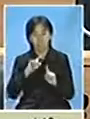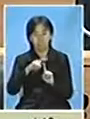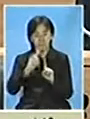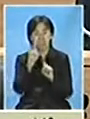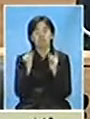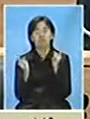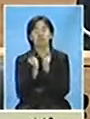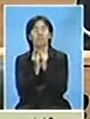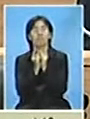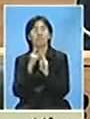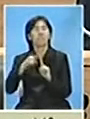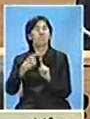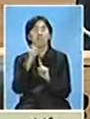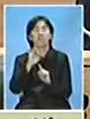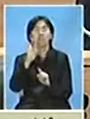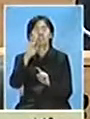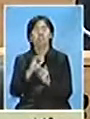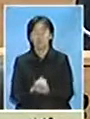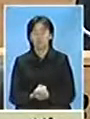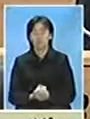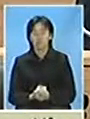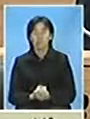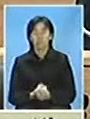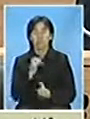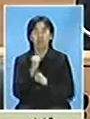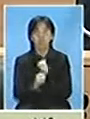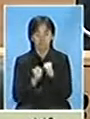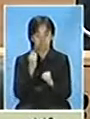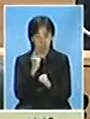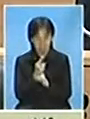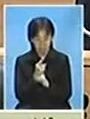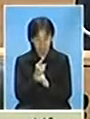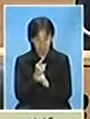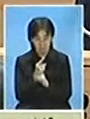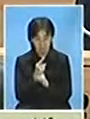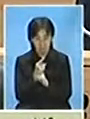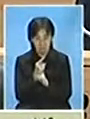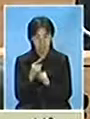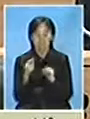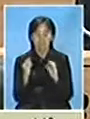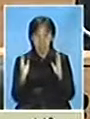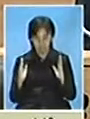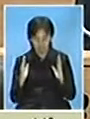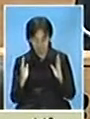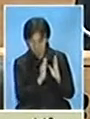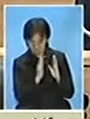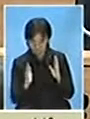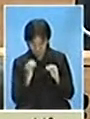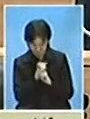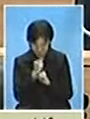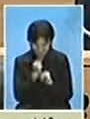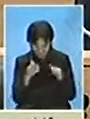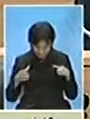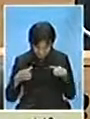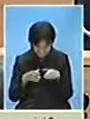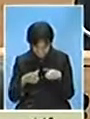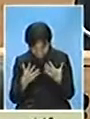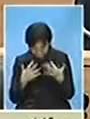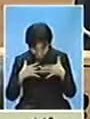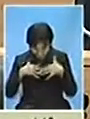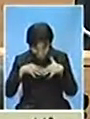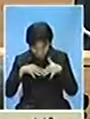งเพราะฉะนั้นเนี่ยปีหนึ่งเนี่ยเพิ่งจะเริ่มเข้าที่เข้าทางครับและง